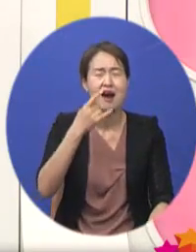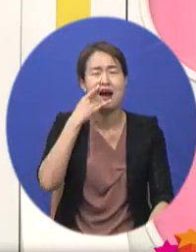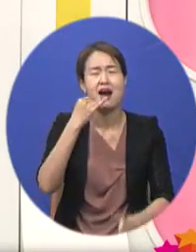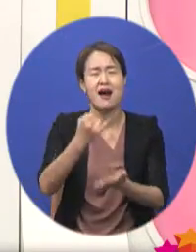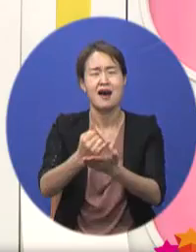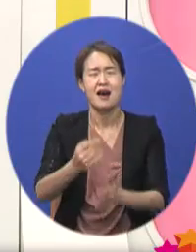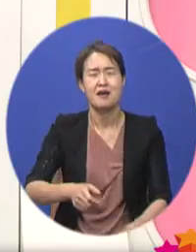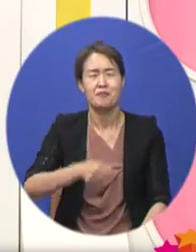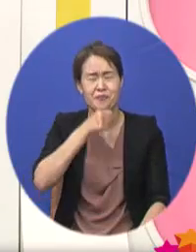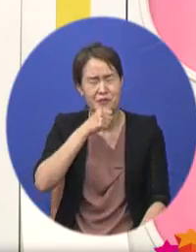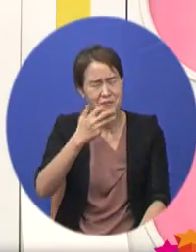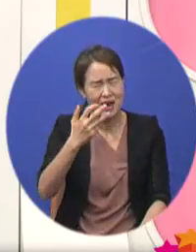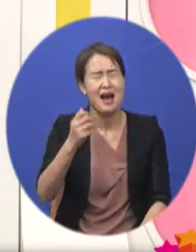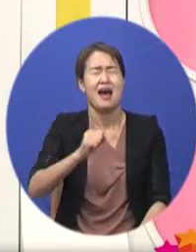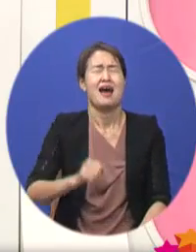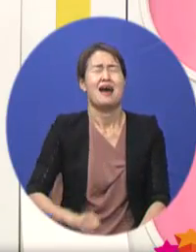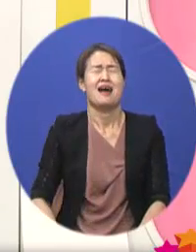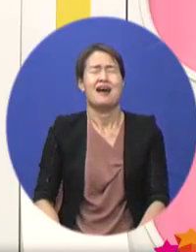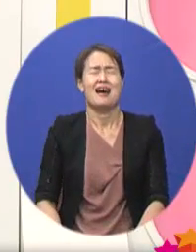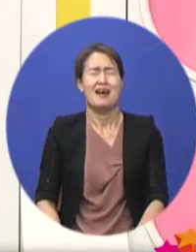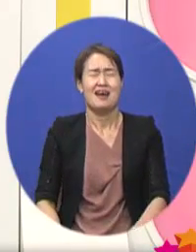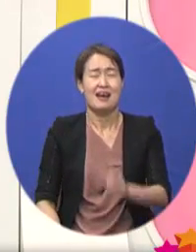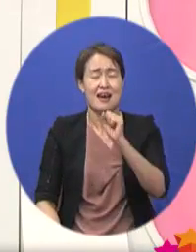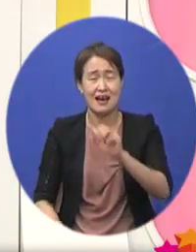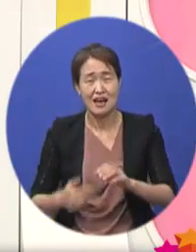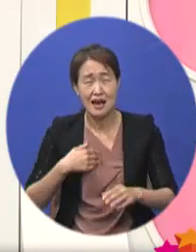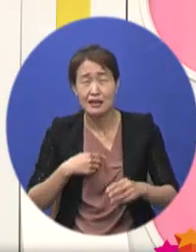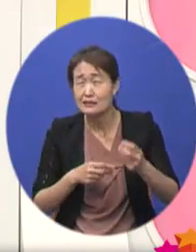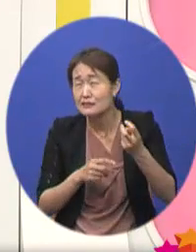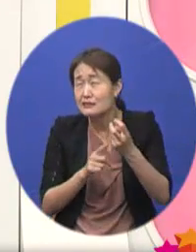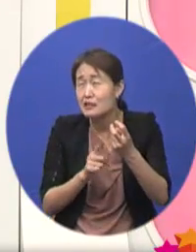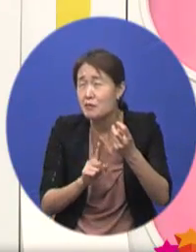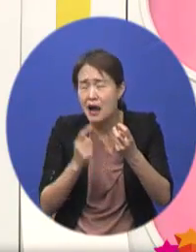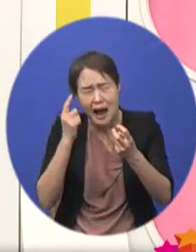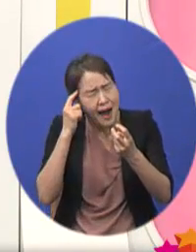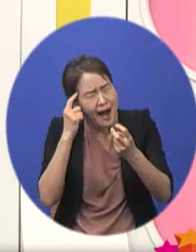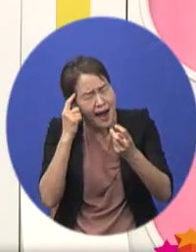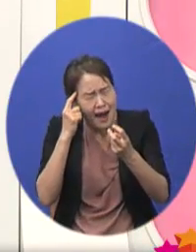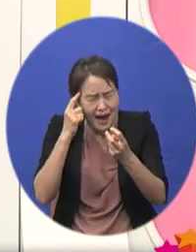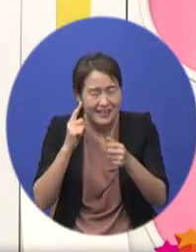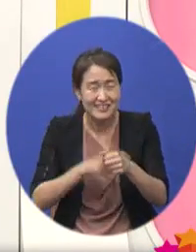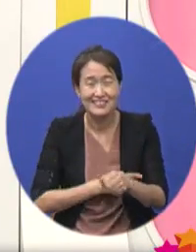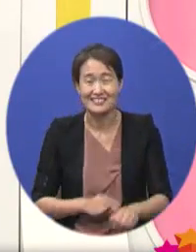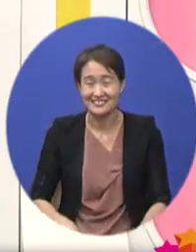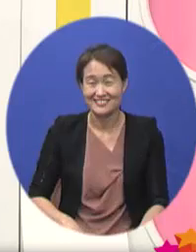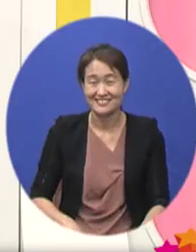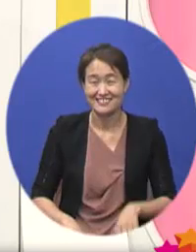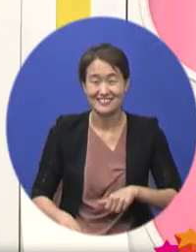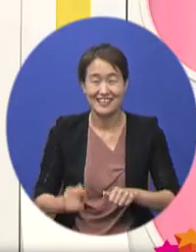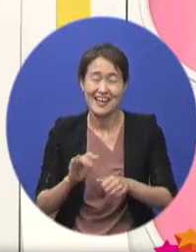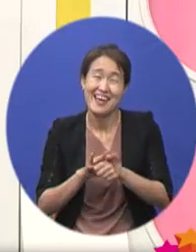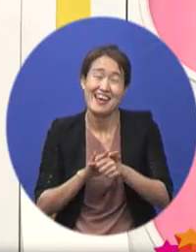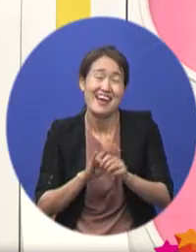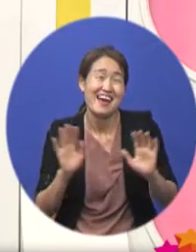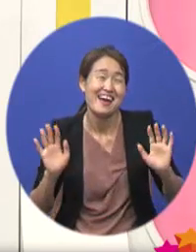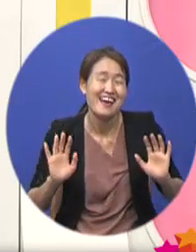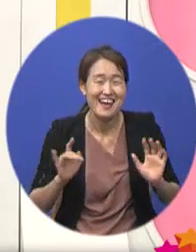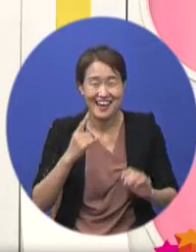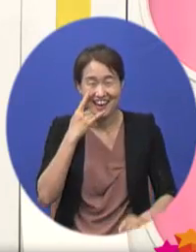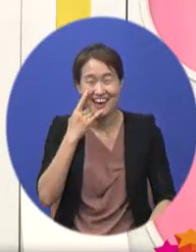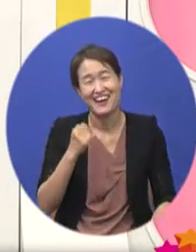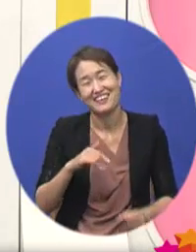어머니가 80점이구나 100점이 아니고 내가 뭘로 20점을 채우지 하고 생각을 하게 되거든요. 예. 그러면 애교를 부리고